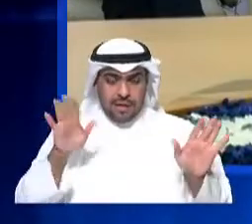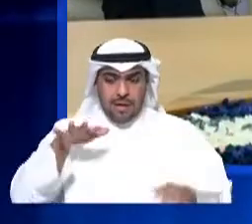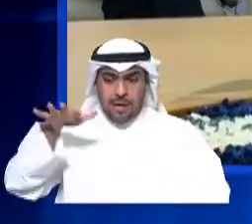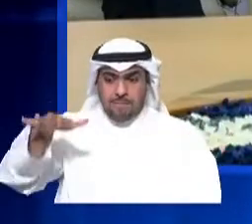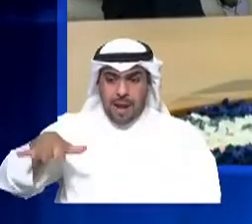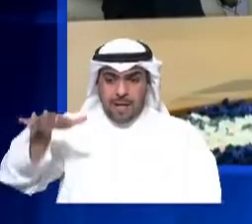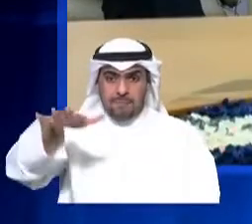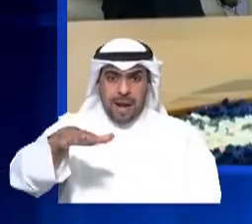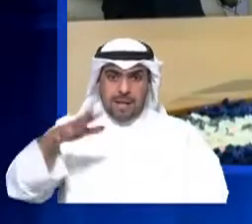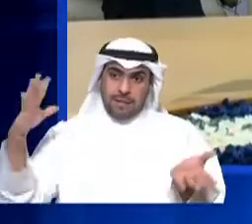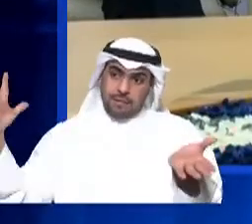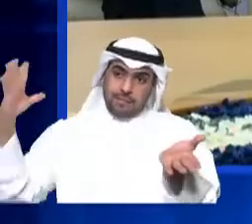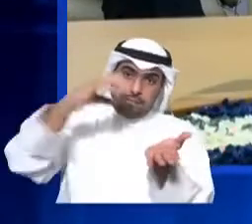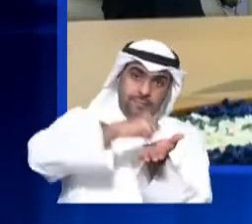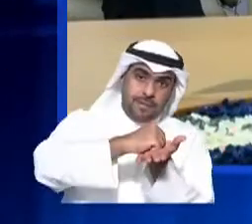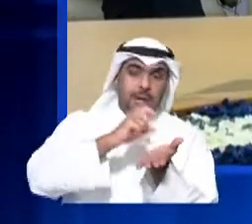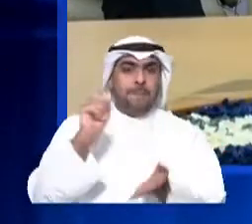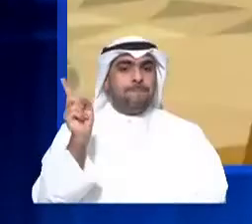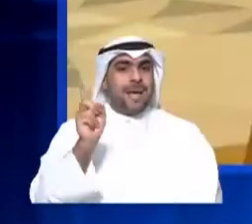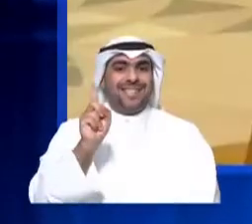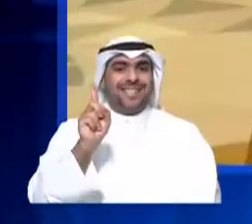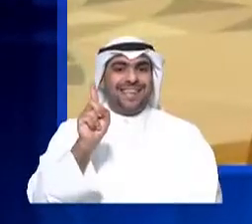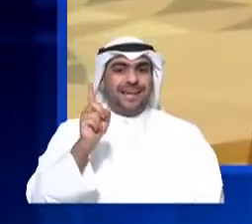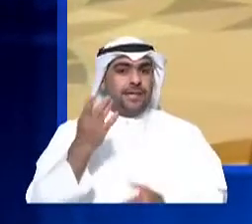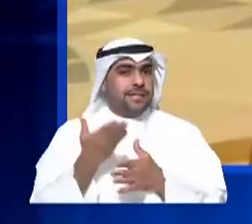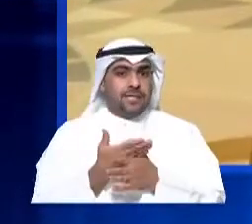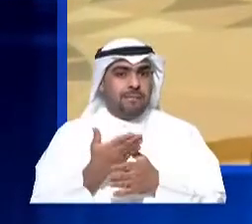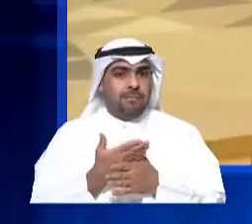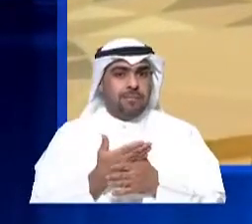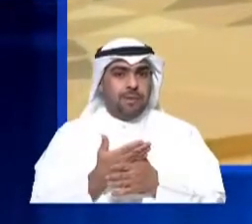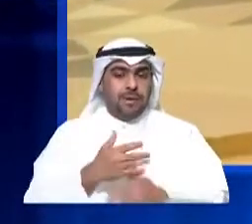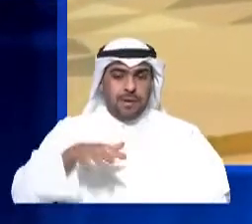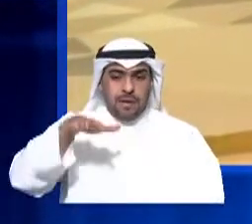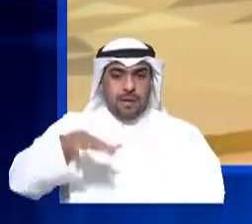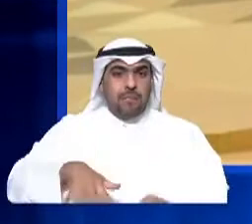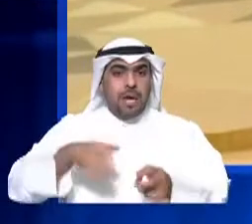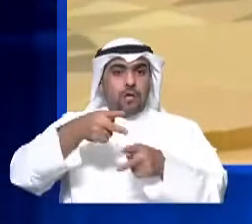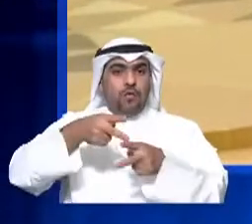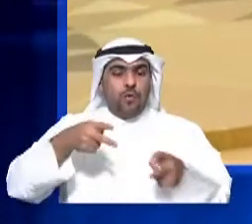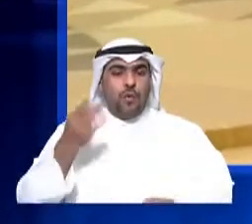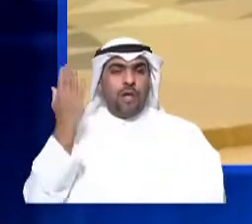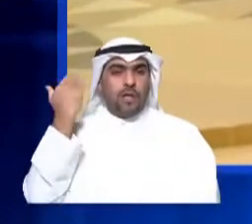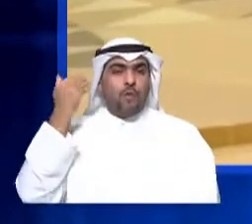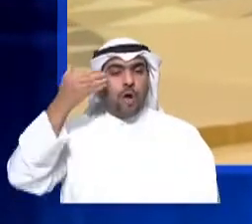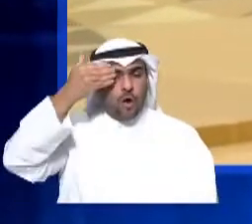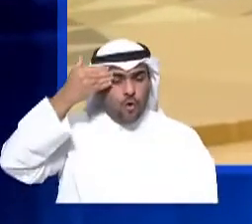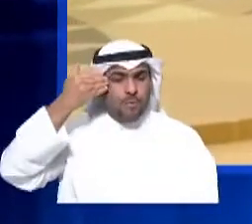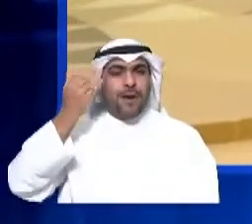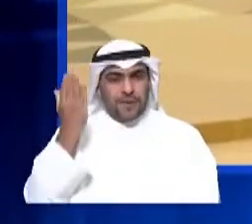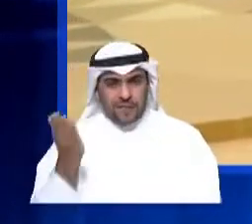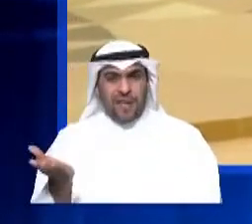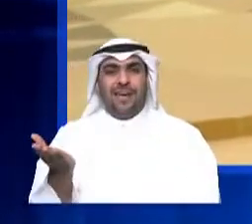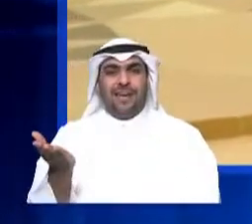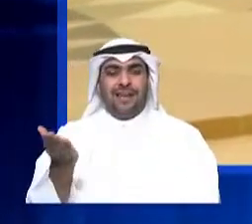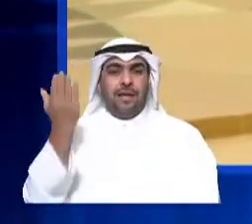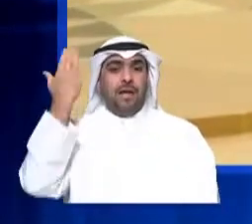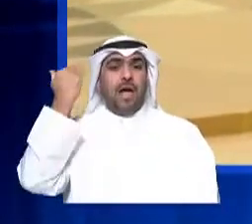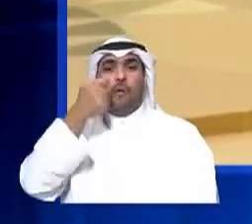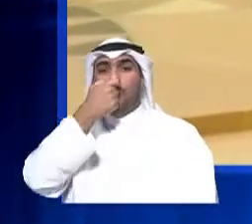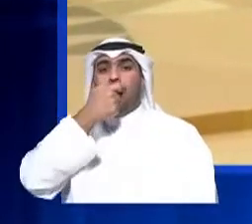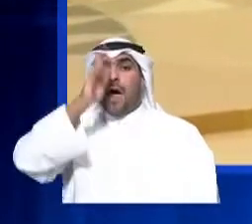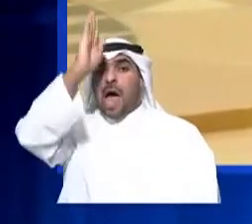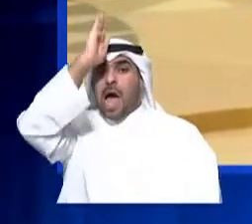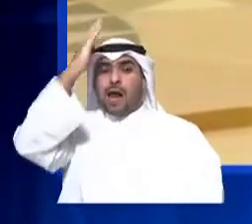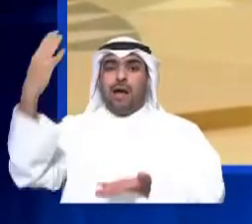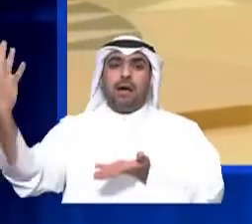احنا أيضا أن نترجم بأن يجب علينا أن يعني نتوافق وأن يكون الدول لها مضامينها ويكون